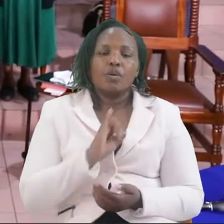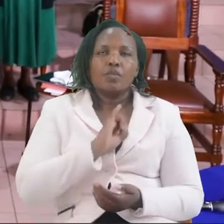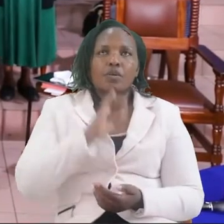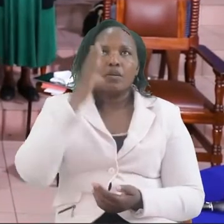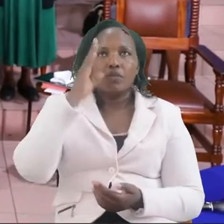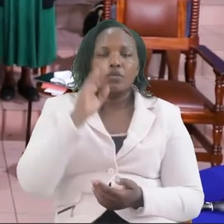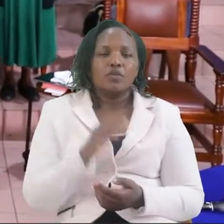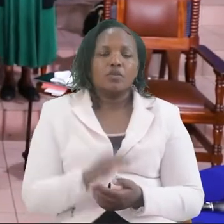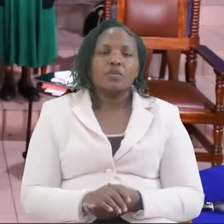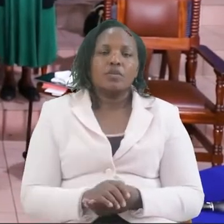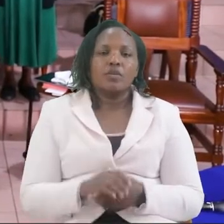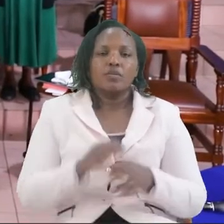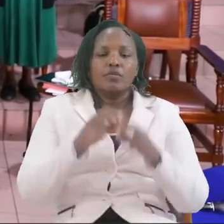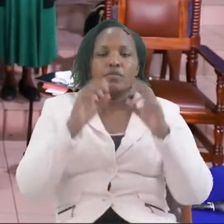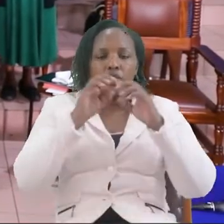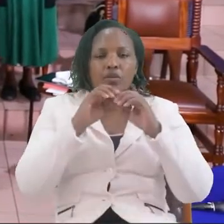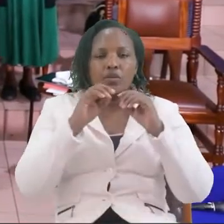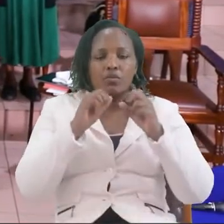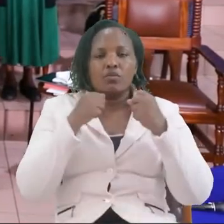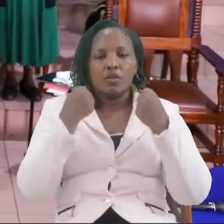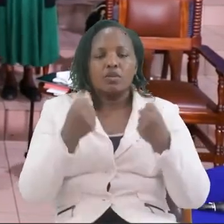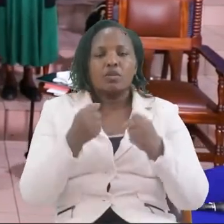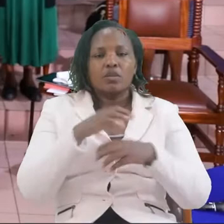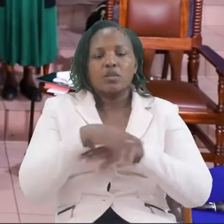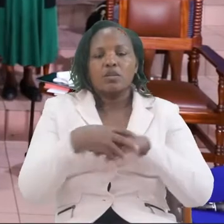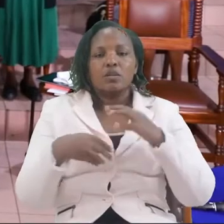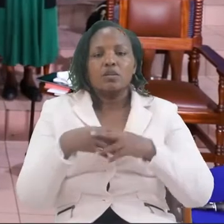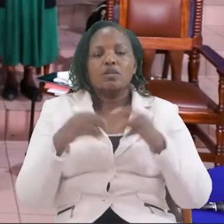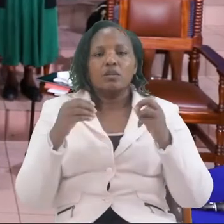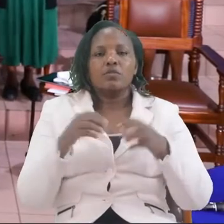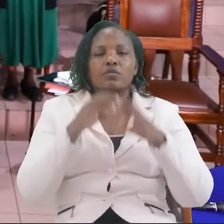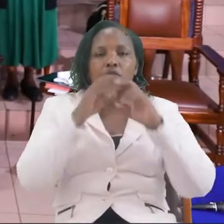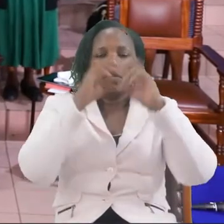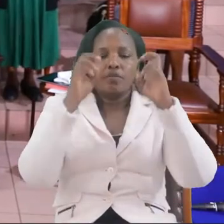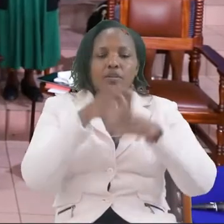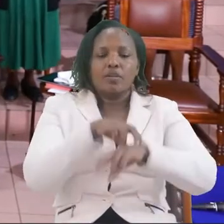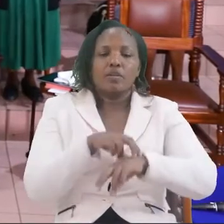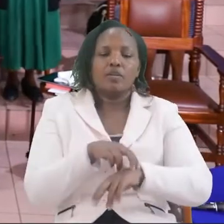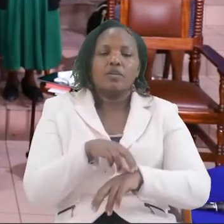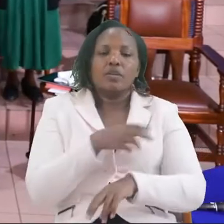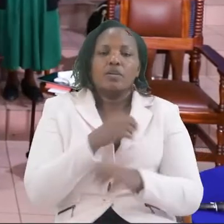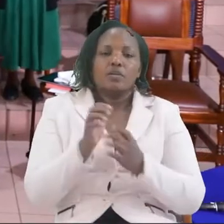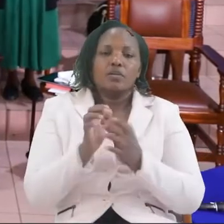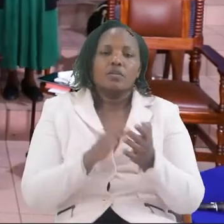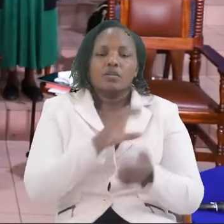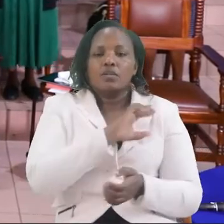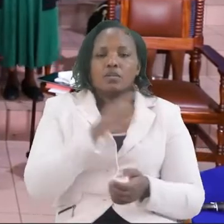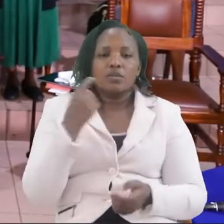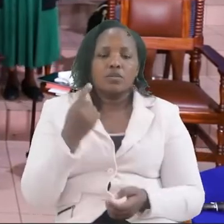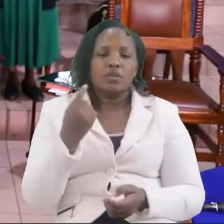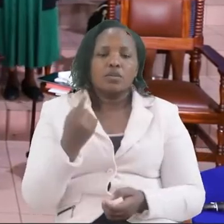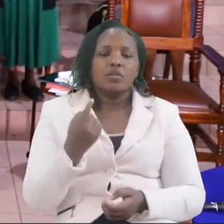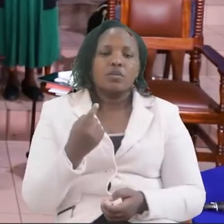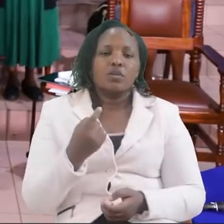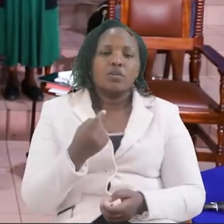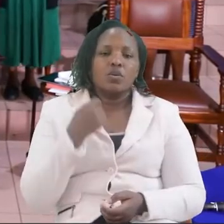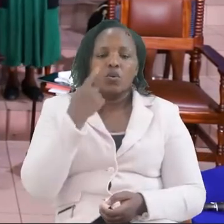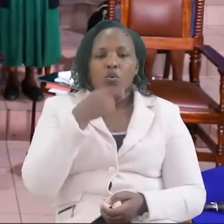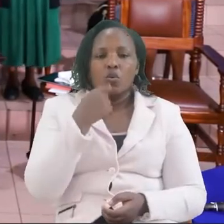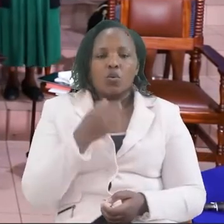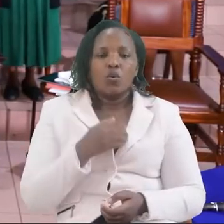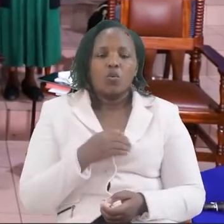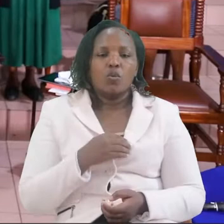Namwamini Mungu Baba Mwenyezi, Mba wa mbingu na nchi, na Yesu Kristo mwana wake wa pekee Bwana